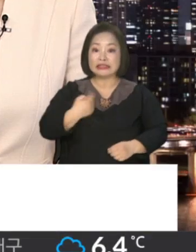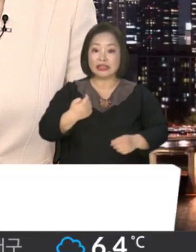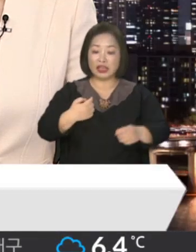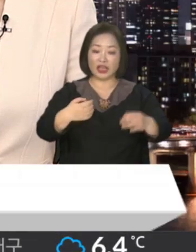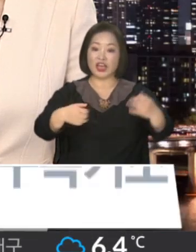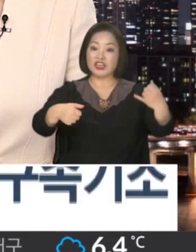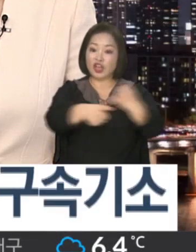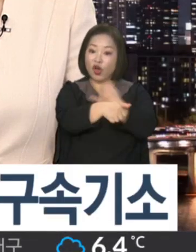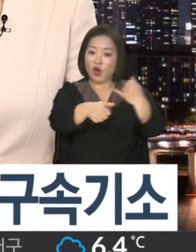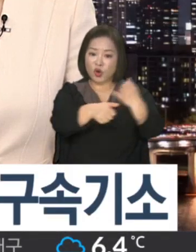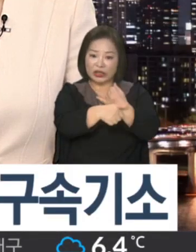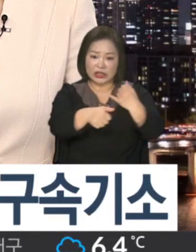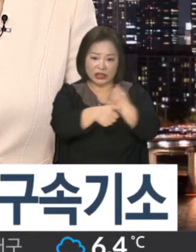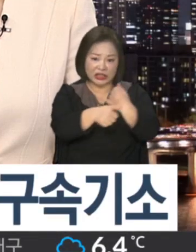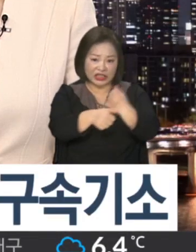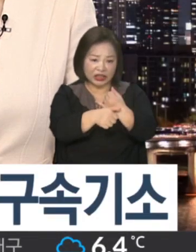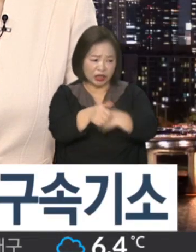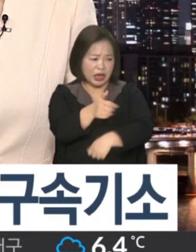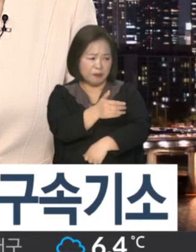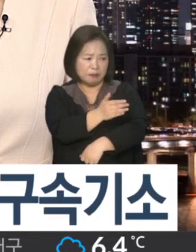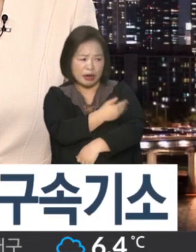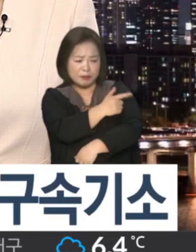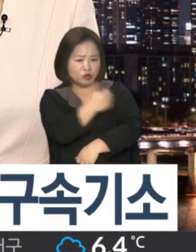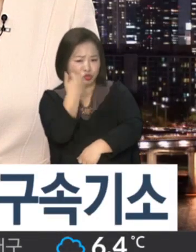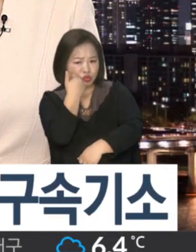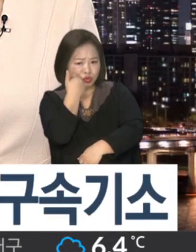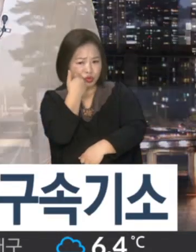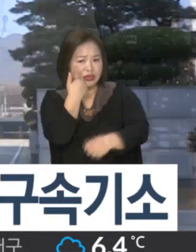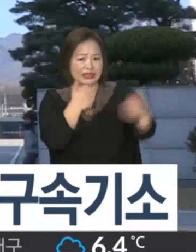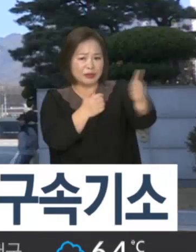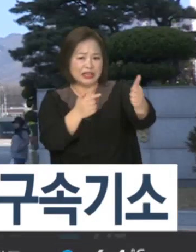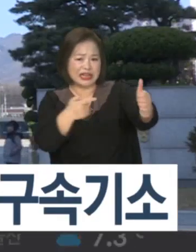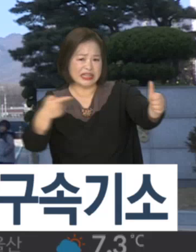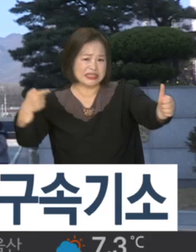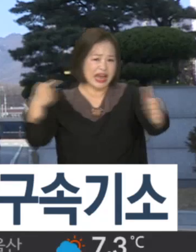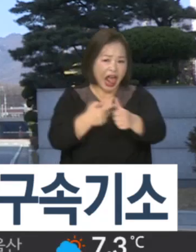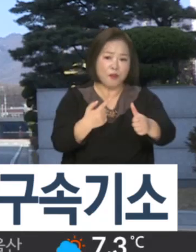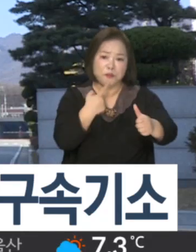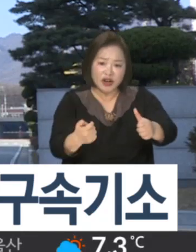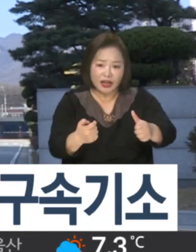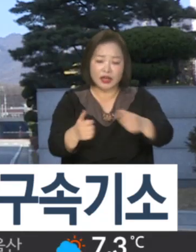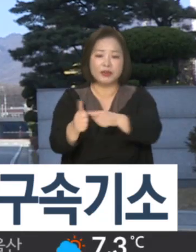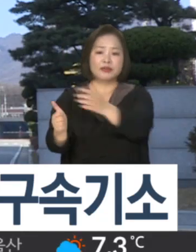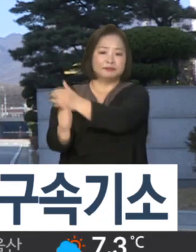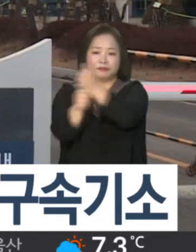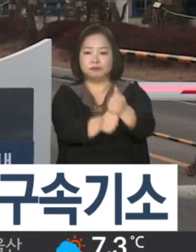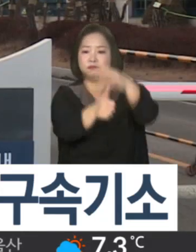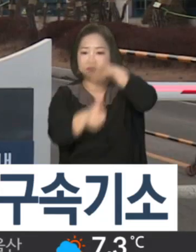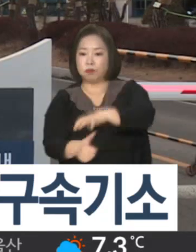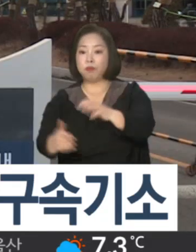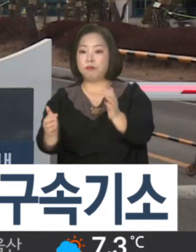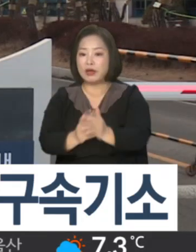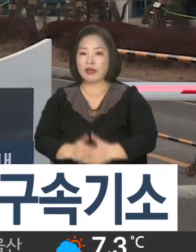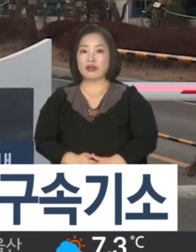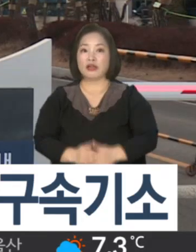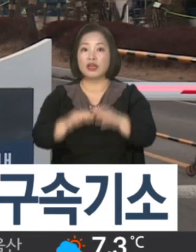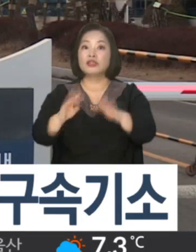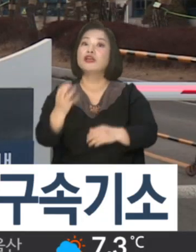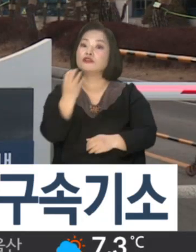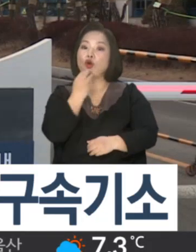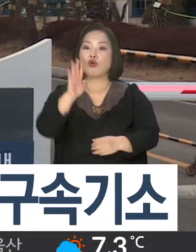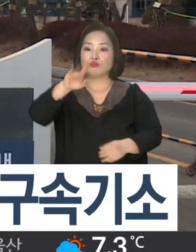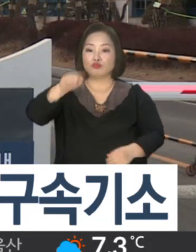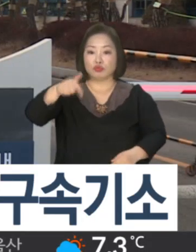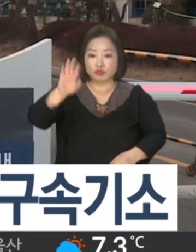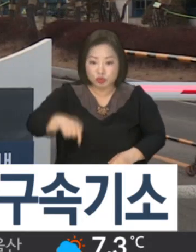자신의 연인과 내연관계에 있다고 의심되는 남성을 살해하려 한 50대 남성이 구속상태로 재판에 넘겨졌습니다. 서울